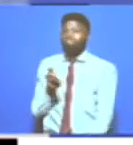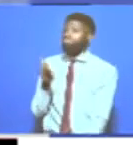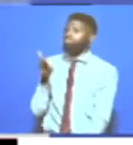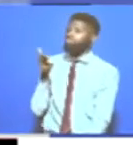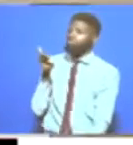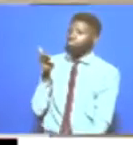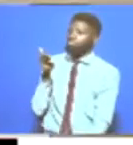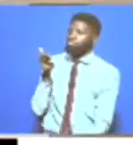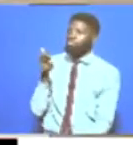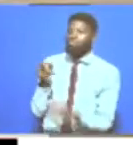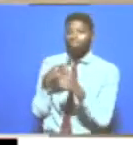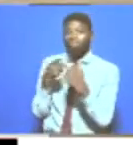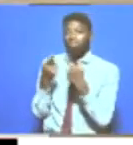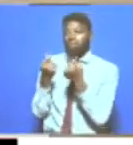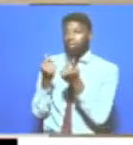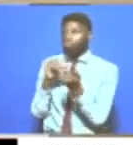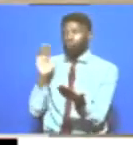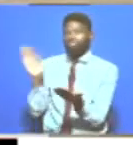with the money.